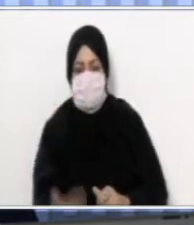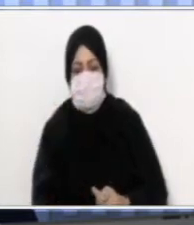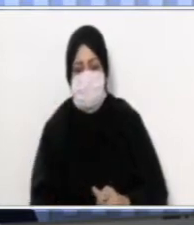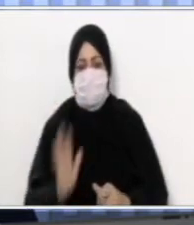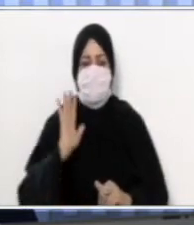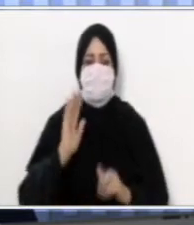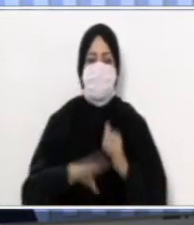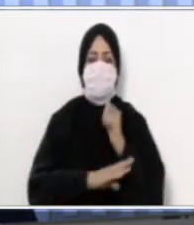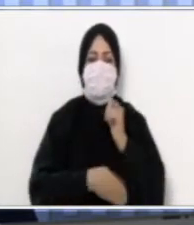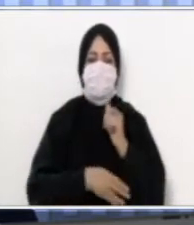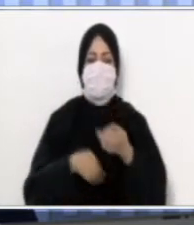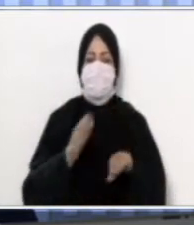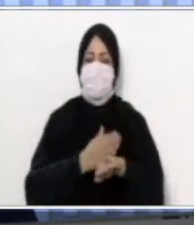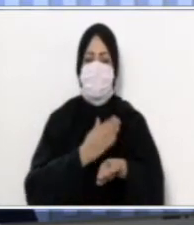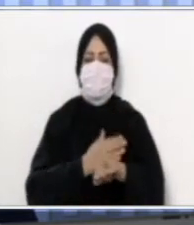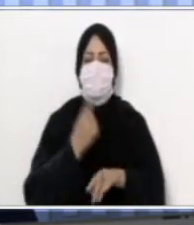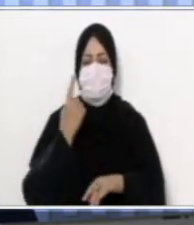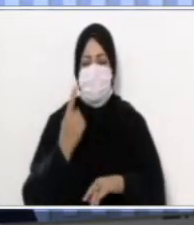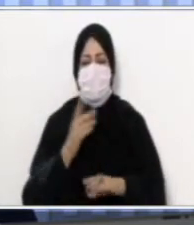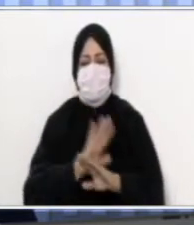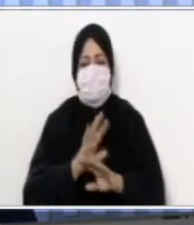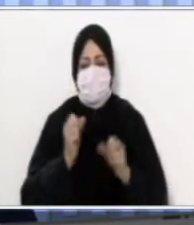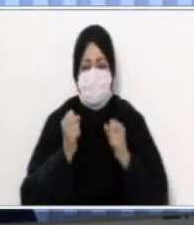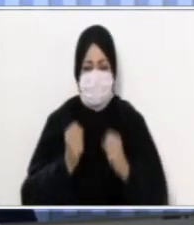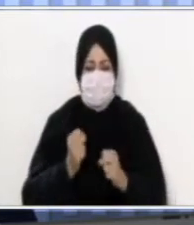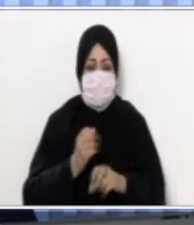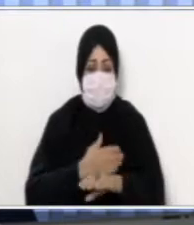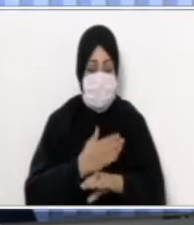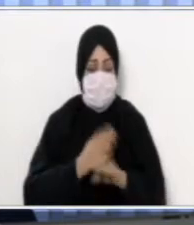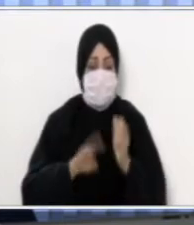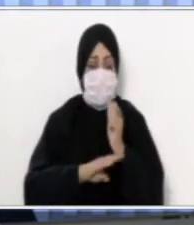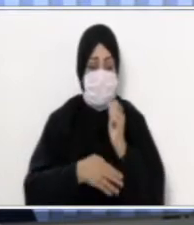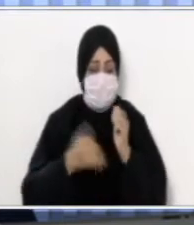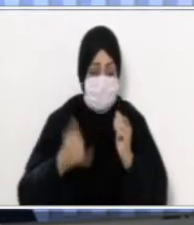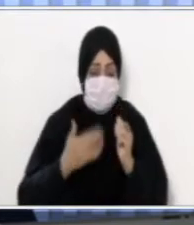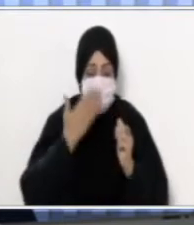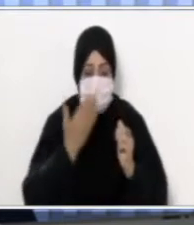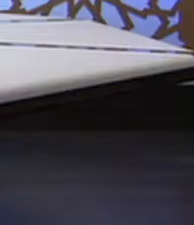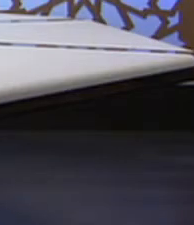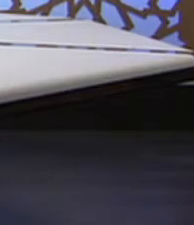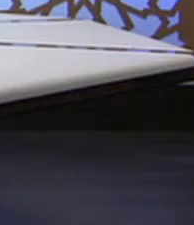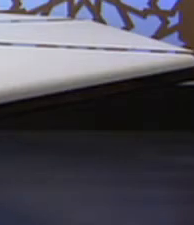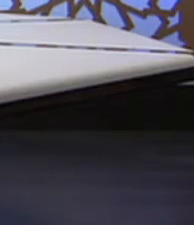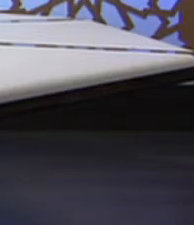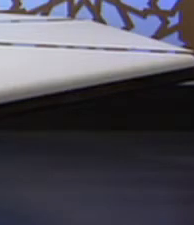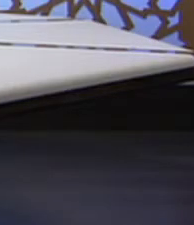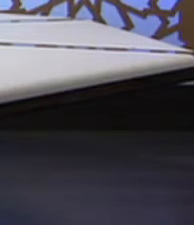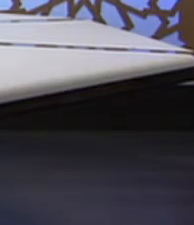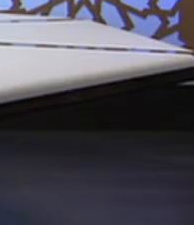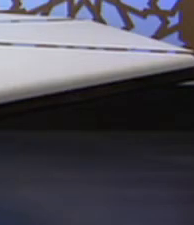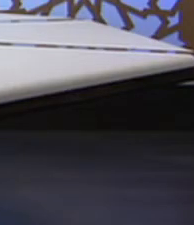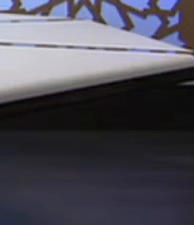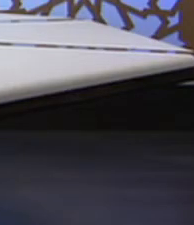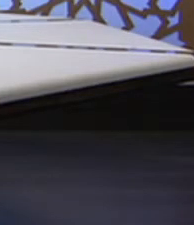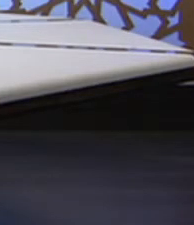مشقة حقيقية. فإذا كانت الحامل تستطيع القيام ولا يؤثر عليها فيجب عليها القيام، ثم إذا كانت تستطيع